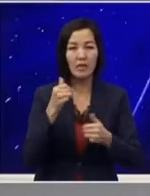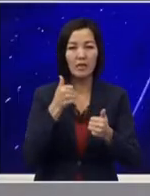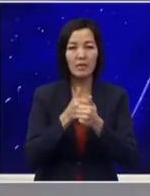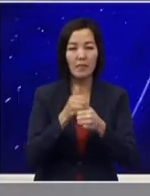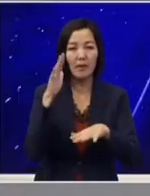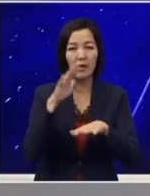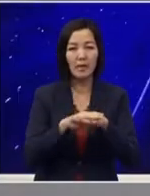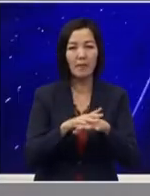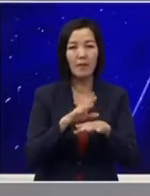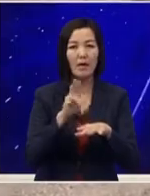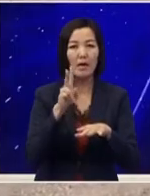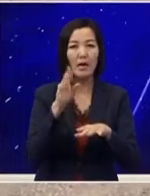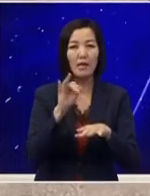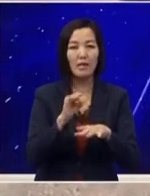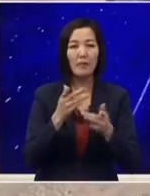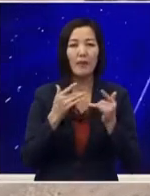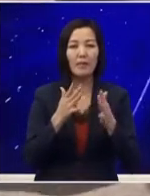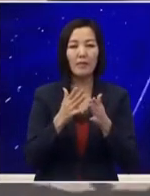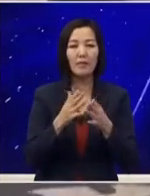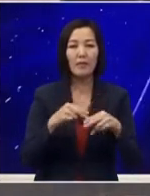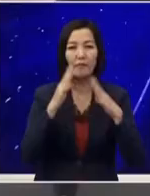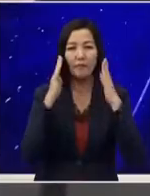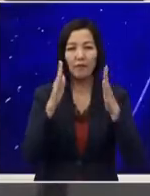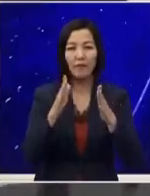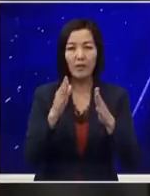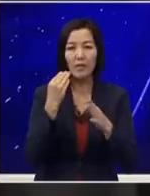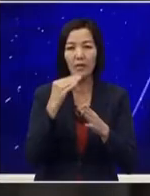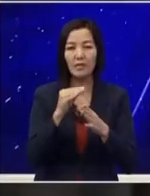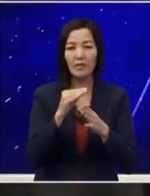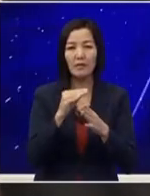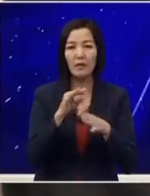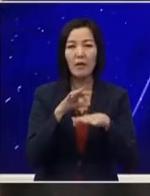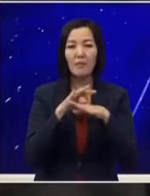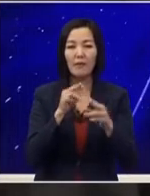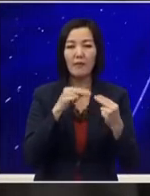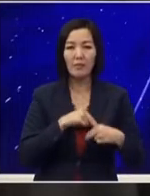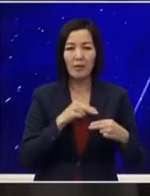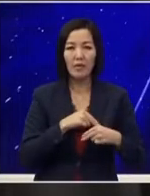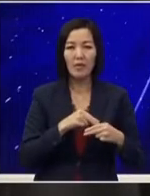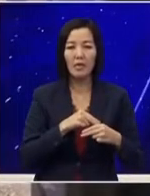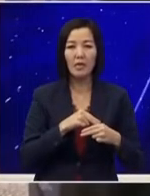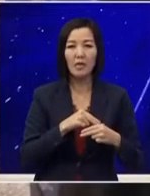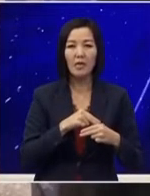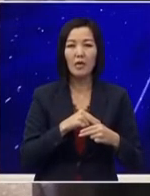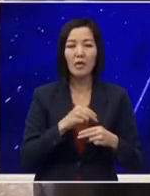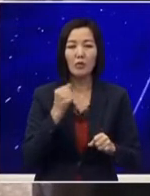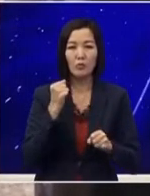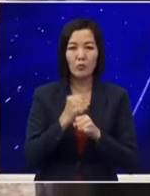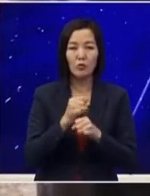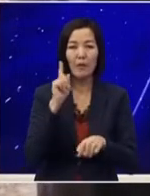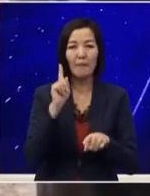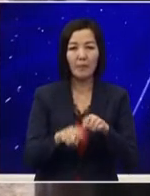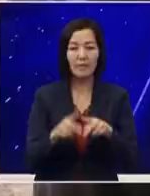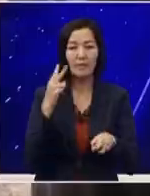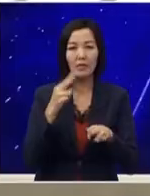акима области Рустам Али потребовал уделить особое внимание качеству проводимых работ и не сбавлять темп.